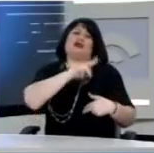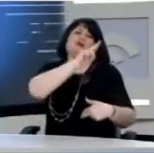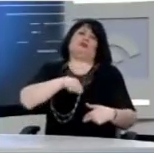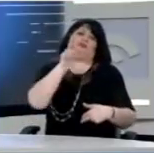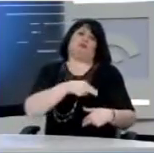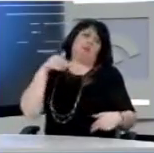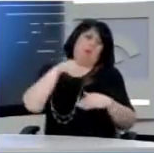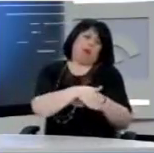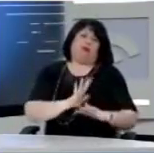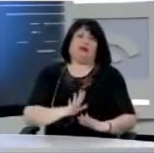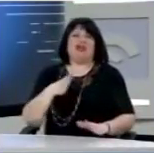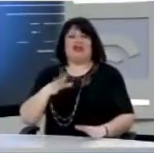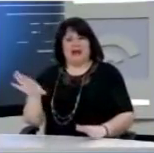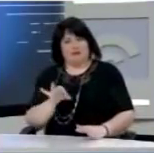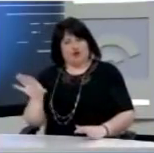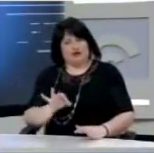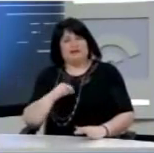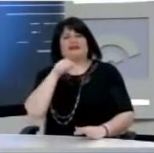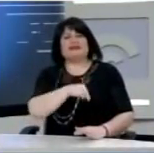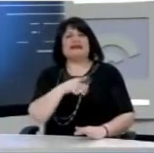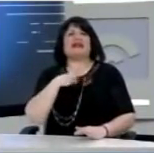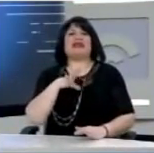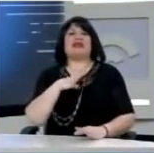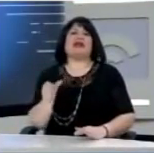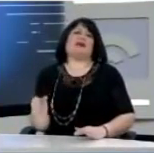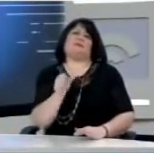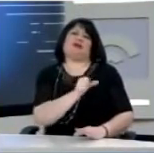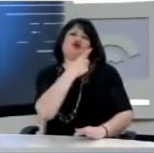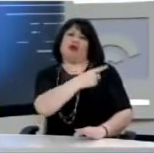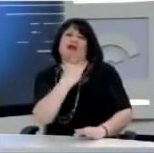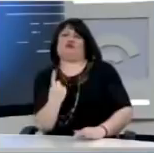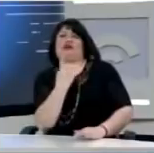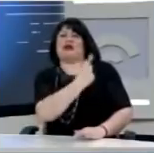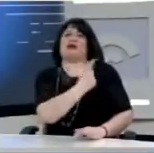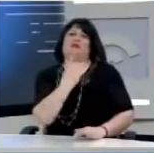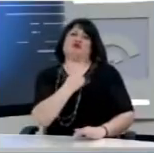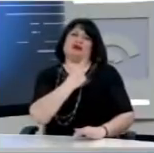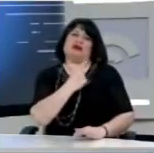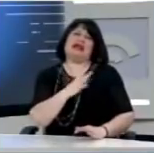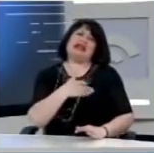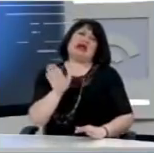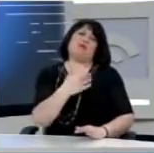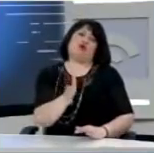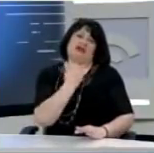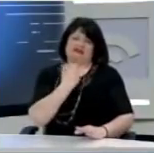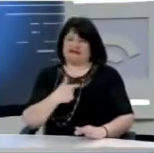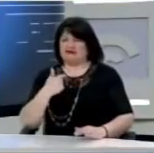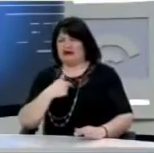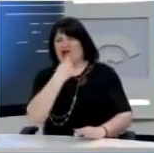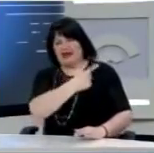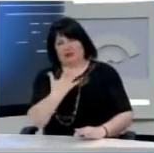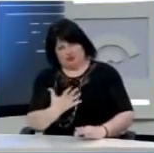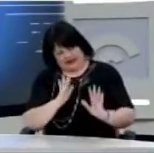του. Αν θέλει προσλήψεις ή αν θέλει να γυρίσουμε στο 1:1, ενδεχομένως και απολύσεις. Αν θέλει στο